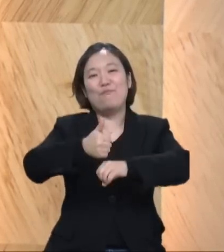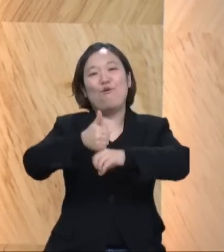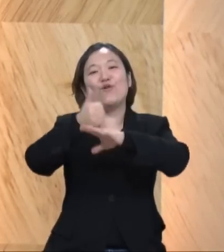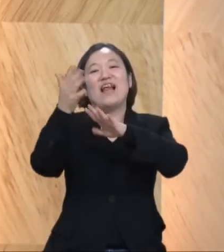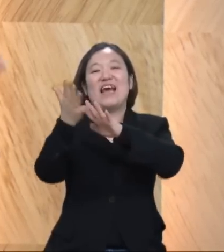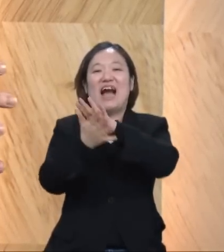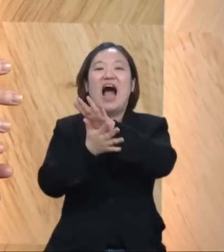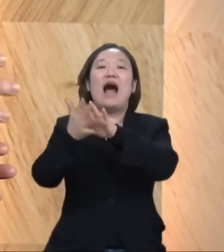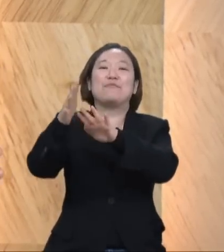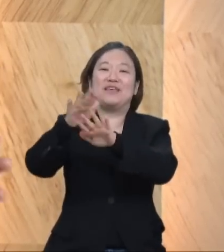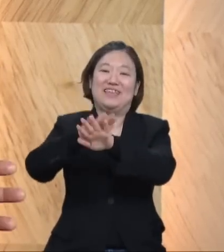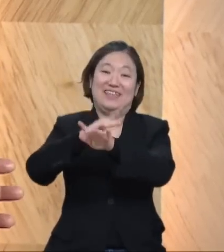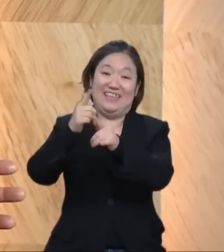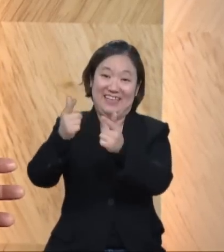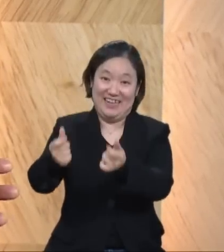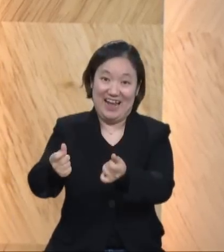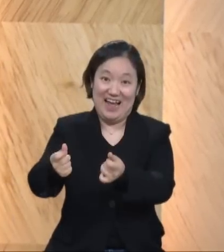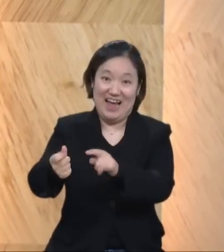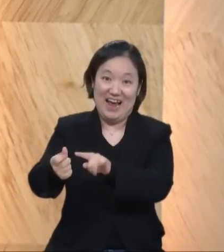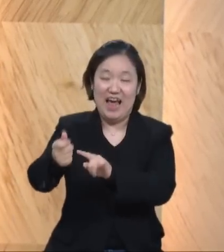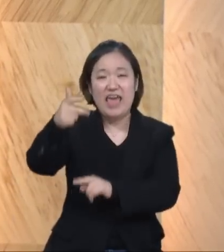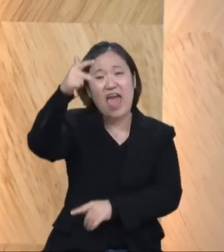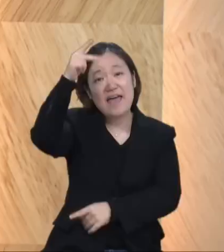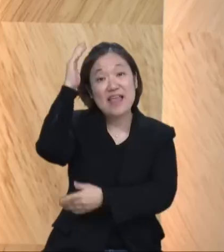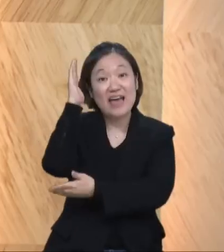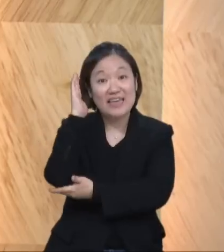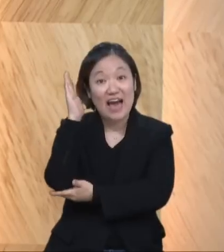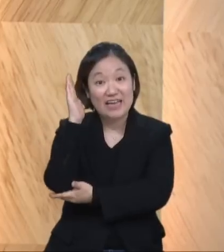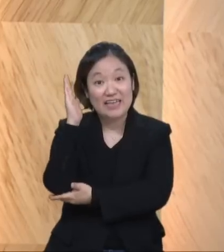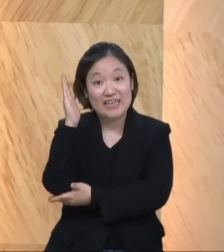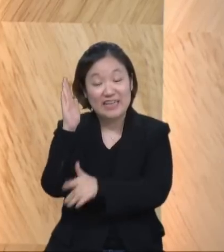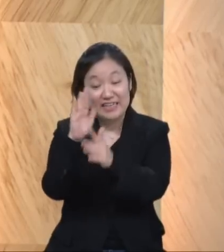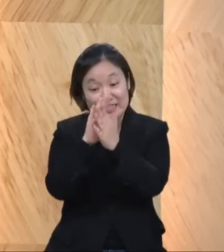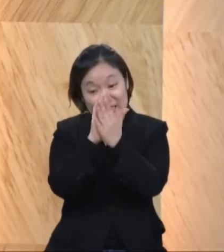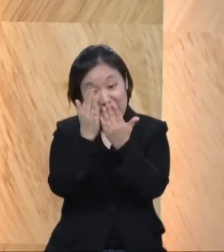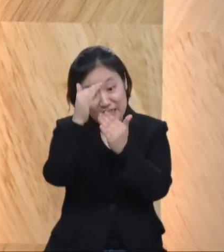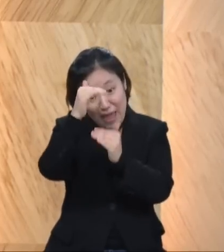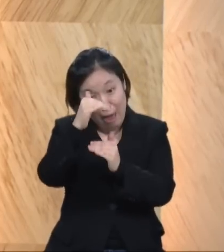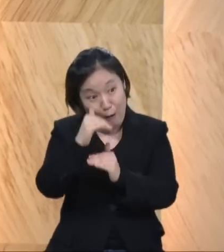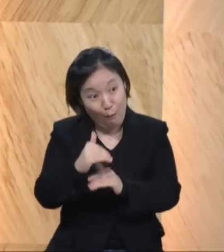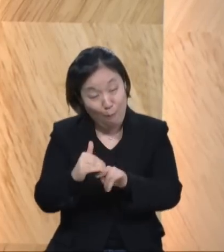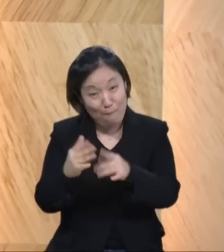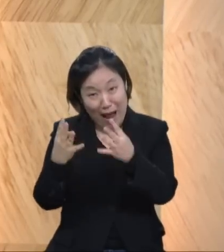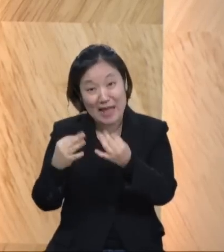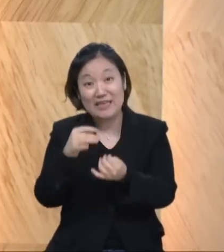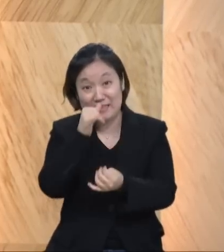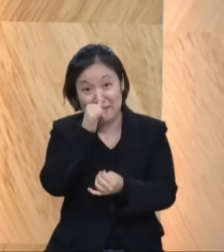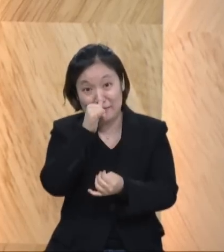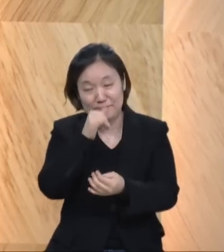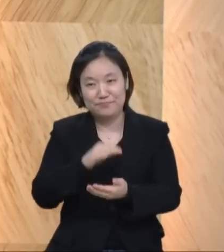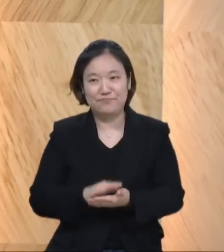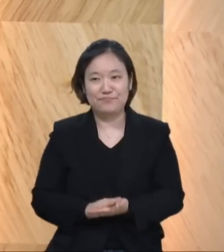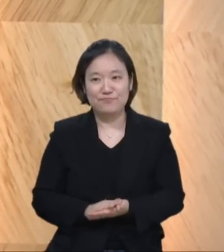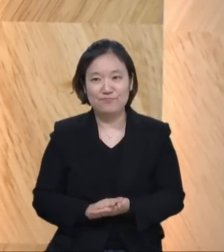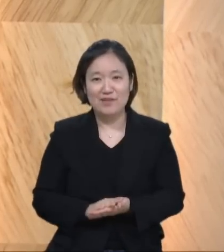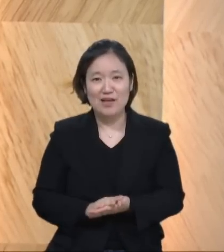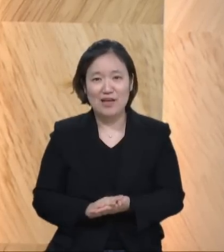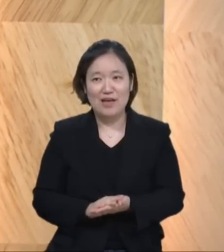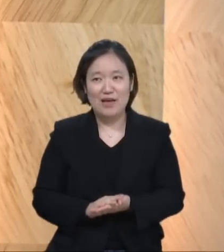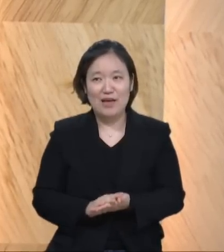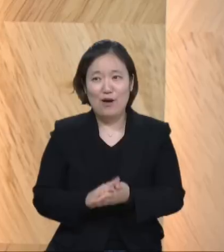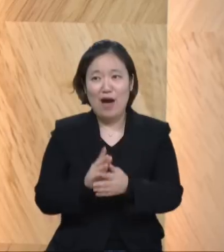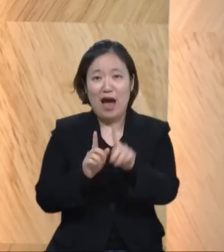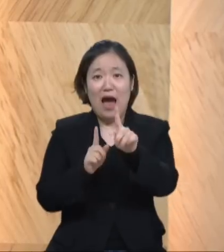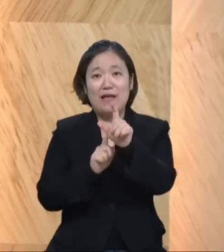식의 옛날 이야기 영험담에 이런 책에 이런 내용들이 이제 많습니다 뭐 또 옛날 이야기